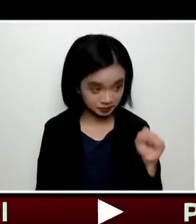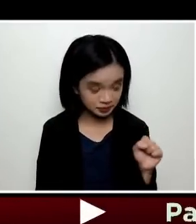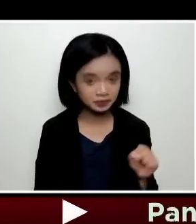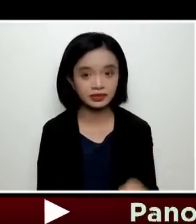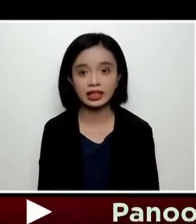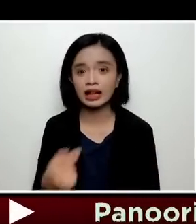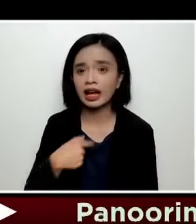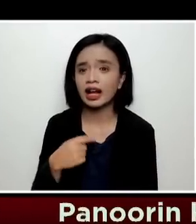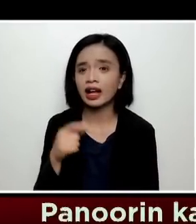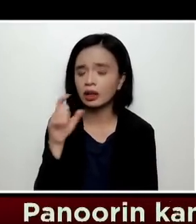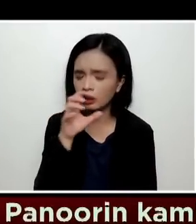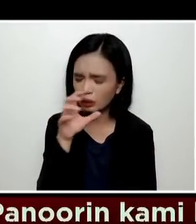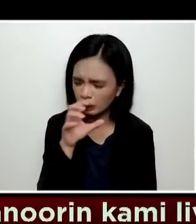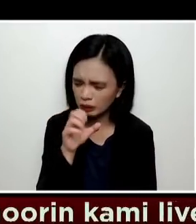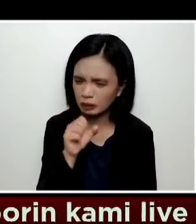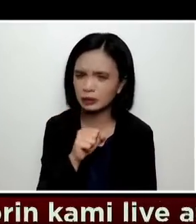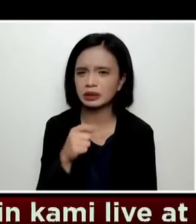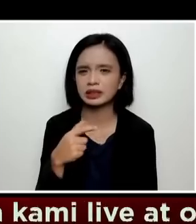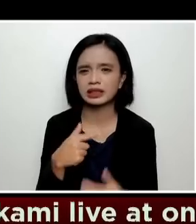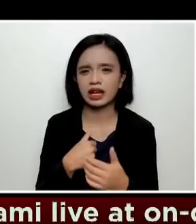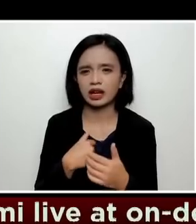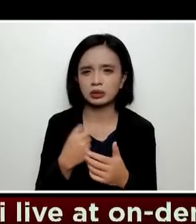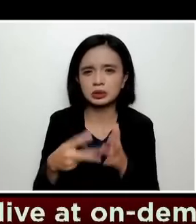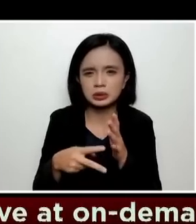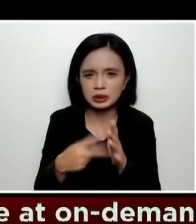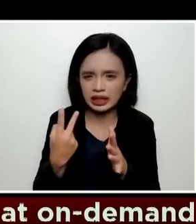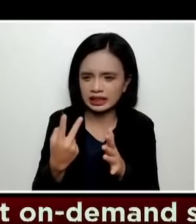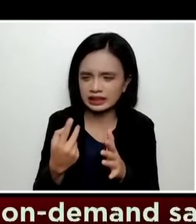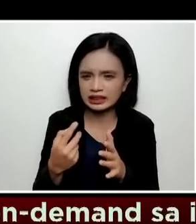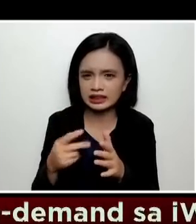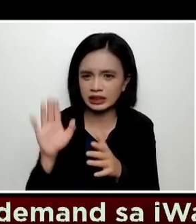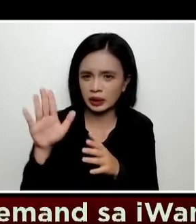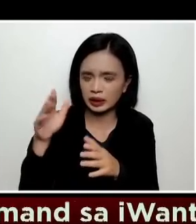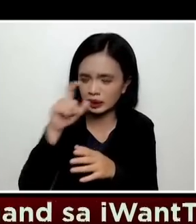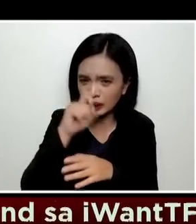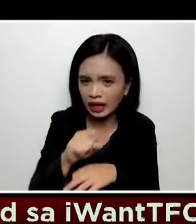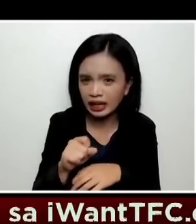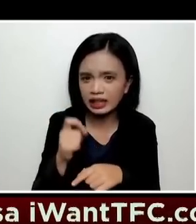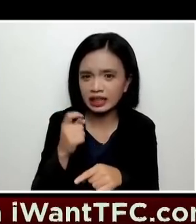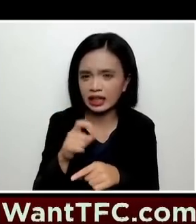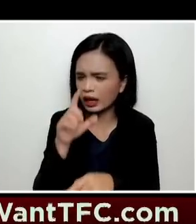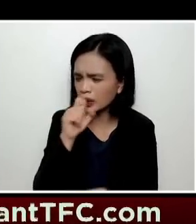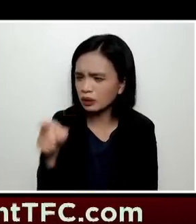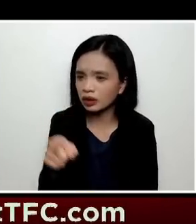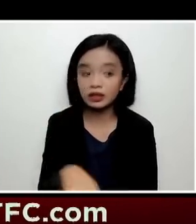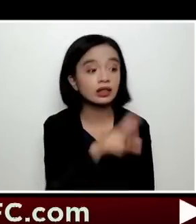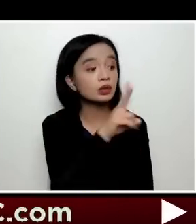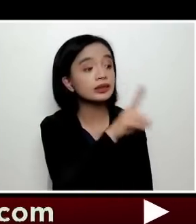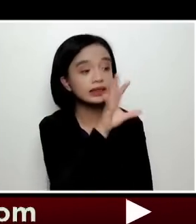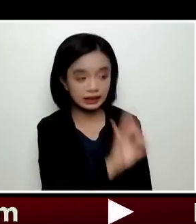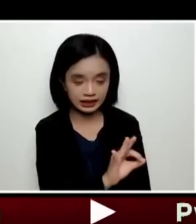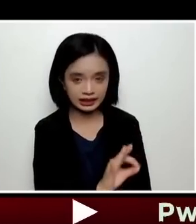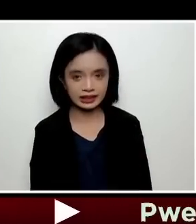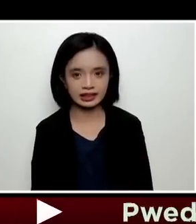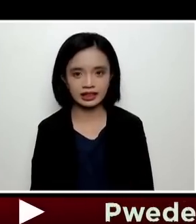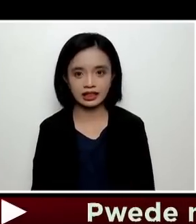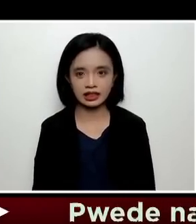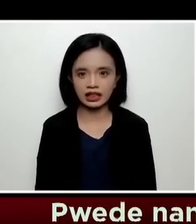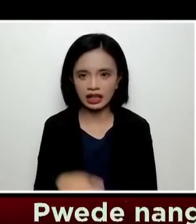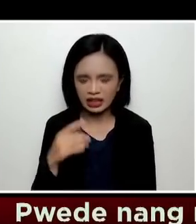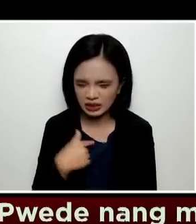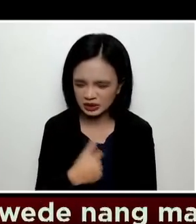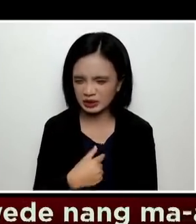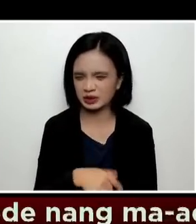katwa ako na. Ay. Kapit na kayo ata, edad. O, ikapila na ka. 29. Ay, Jesus